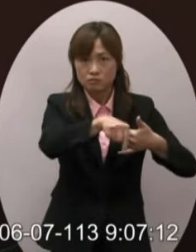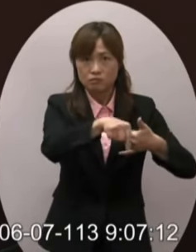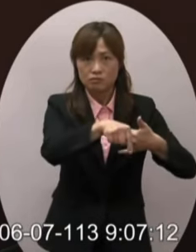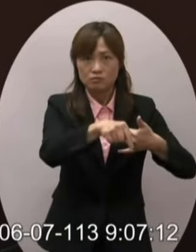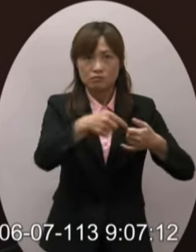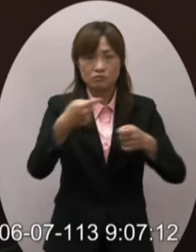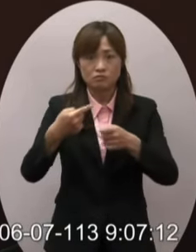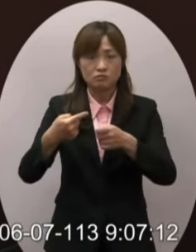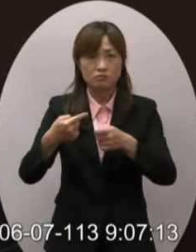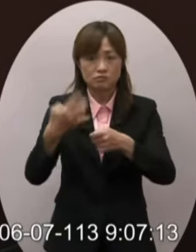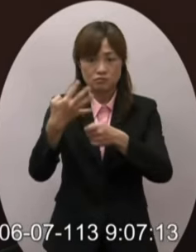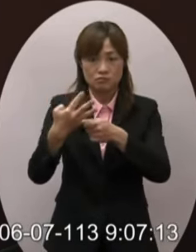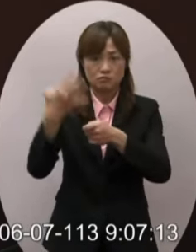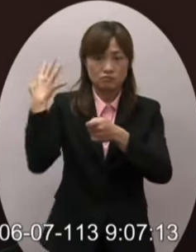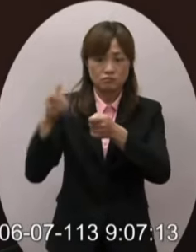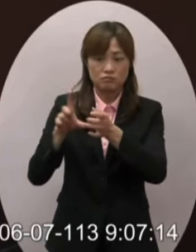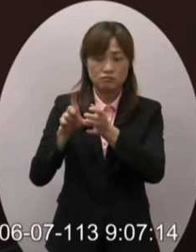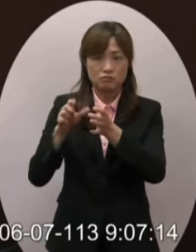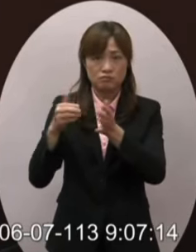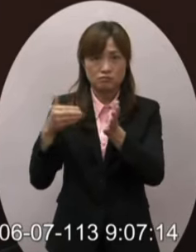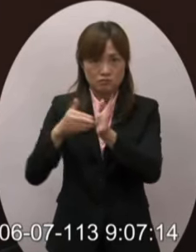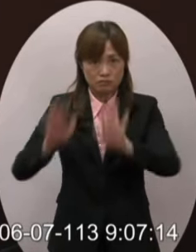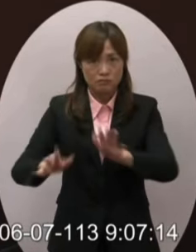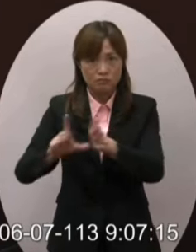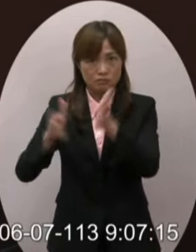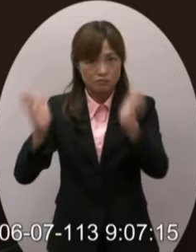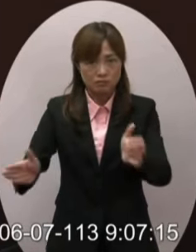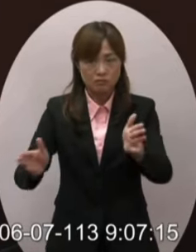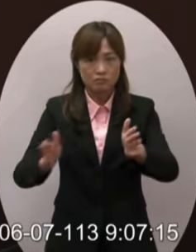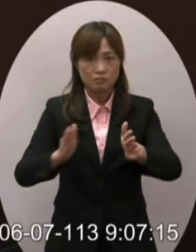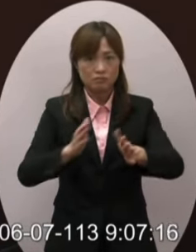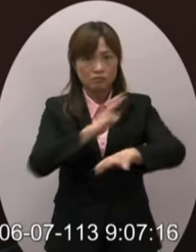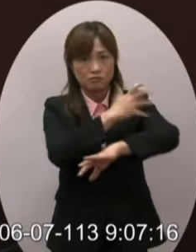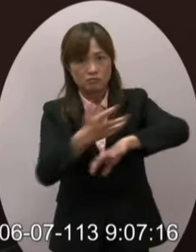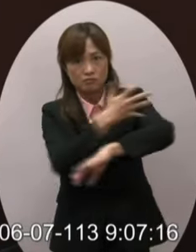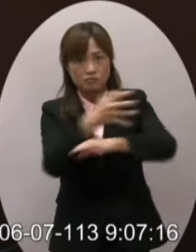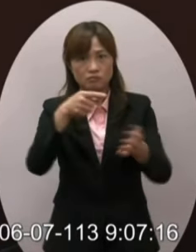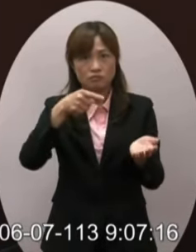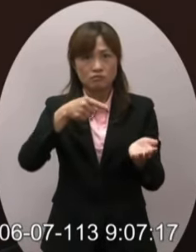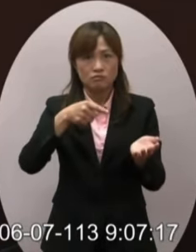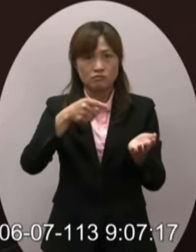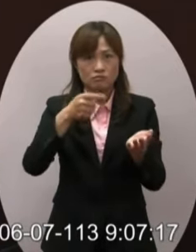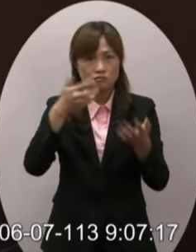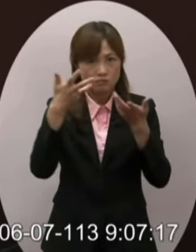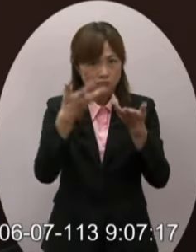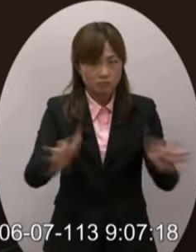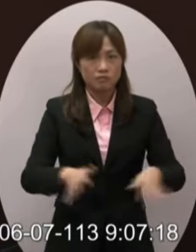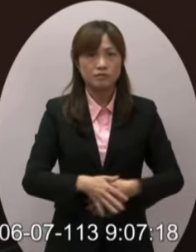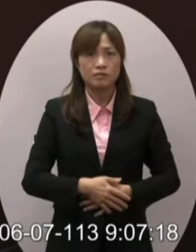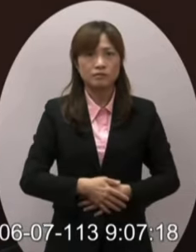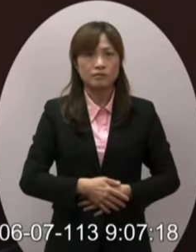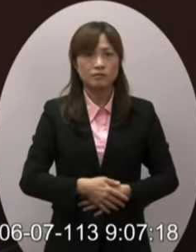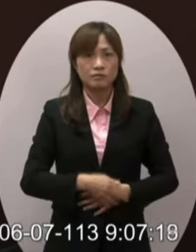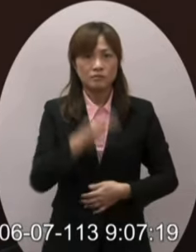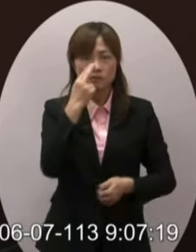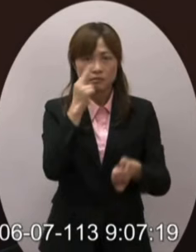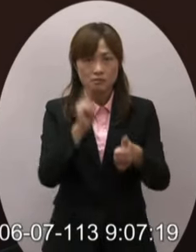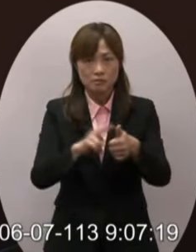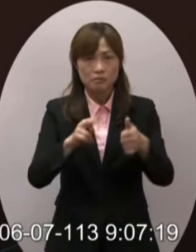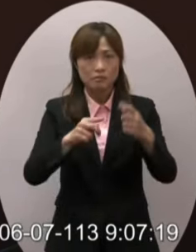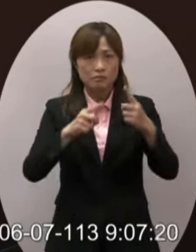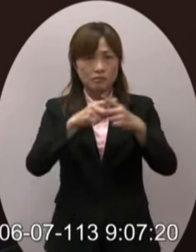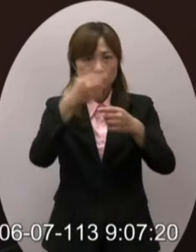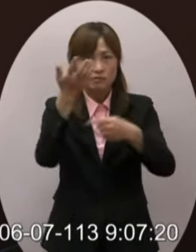的落石。虽然很幸运的没有造成人员的伤亡，但是造成当地居民的疑